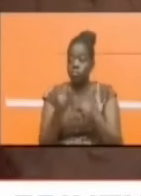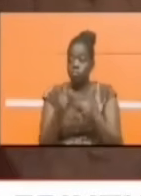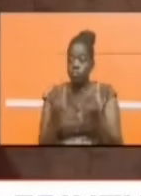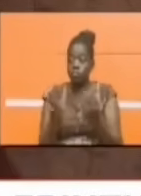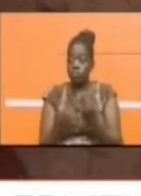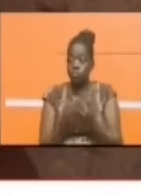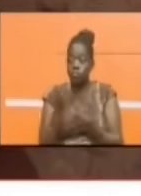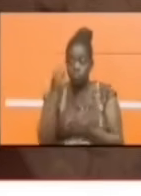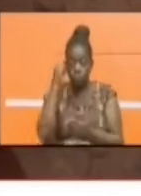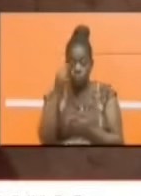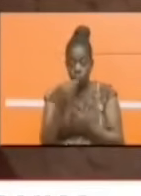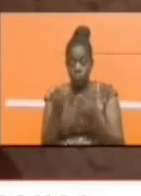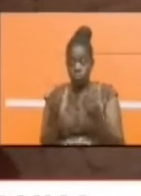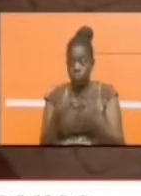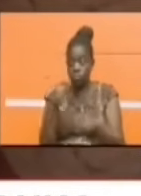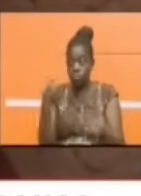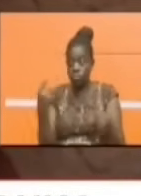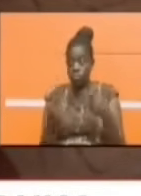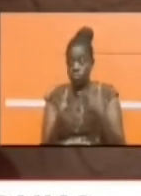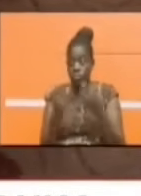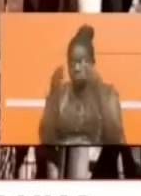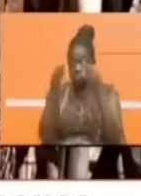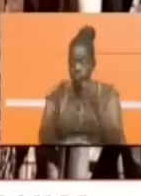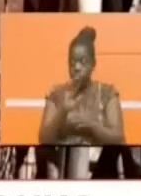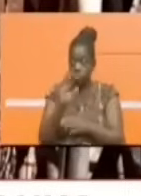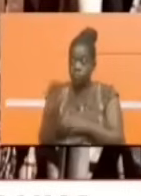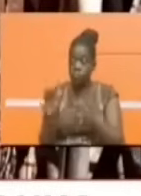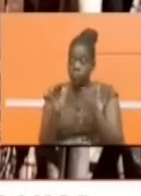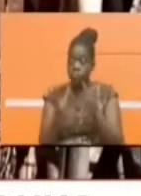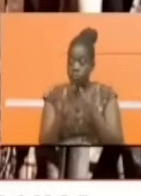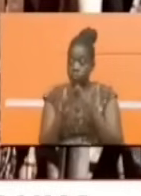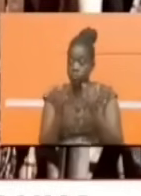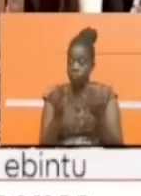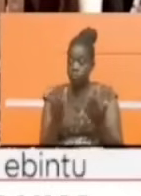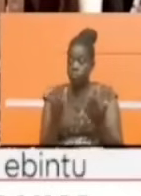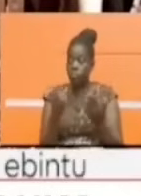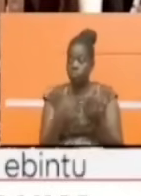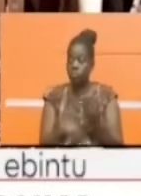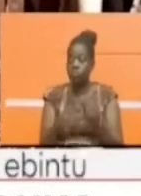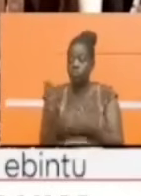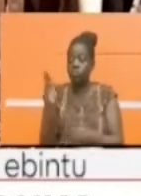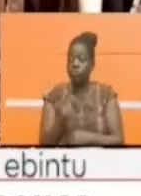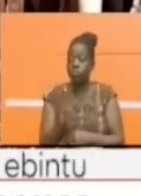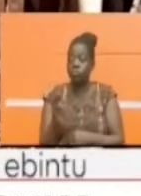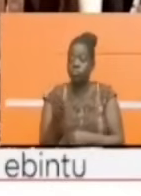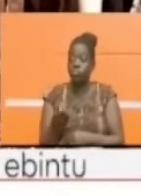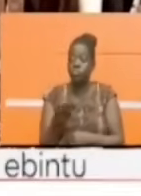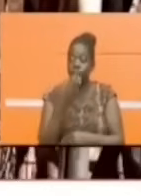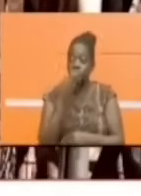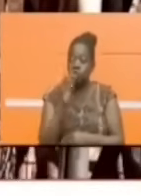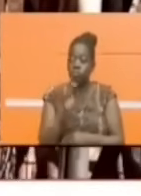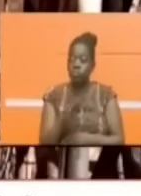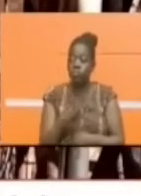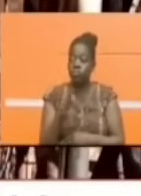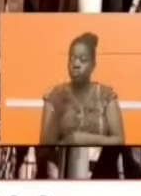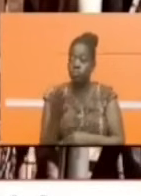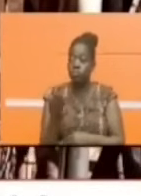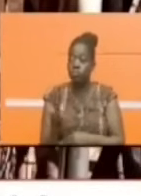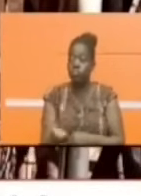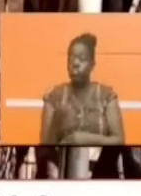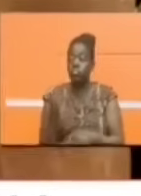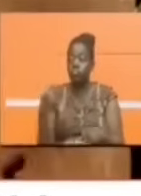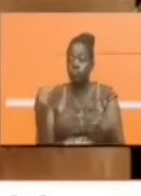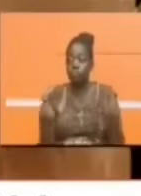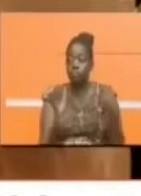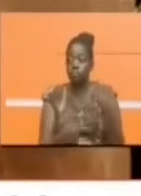kubutalabirira baana n'amukuba emigo okusalawo okudda ewaabwe. Nga gwe mugamba nti wali sukaali ng'ayomba nga nkolako olutalo na nkuba